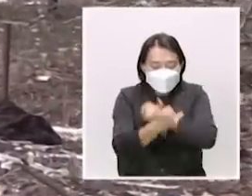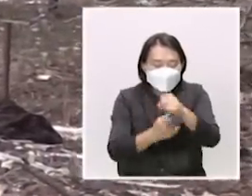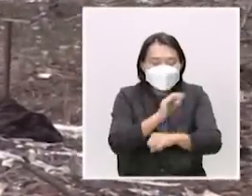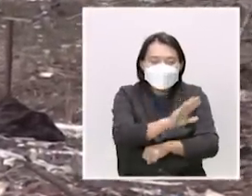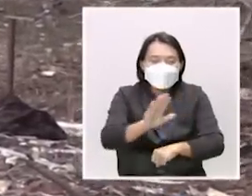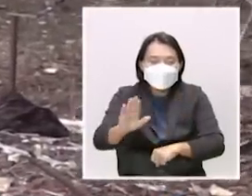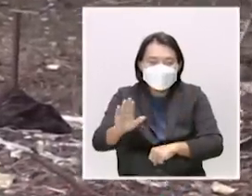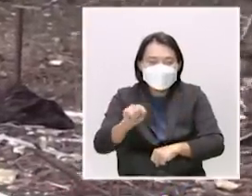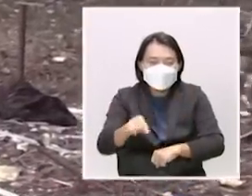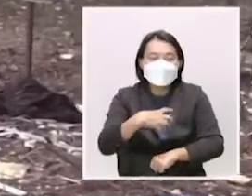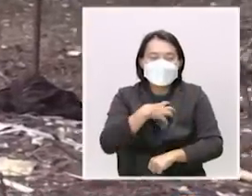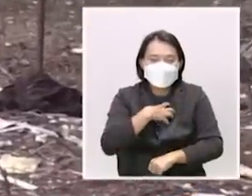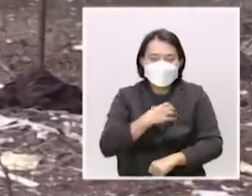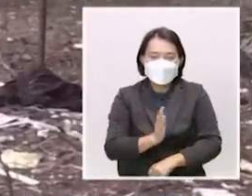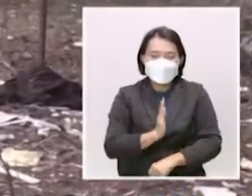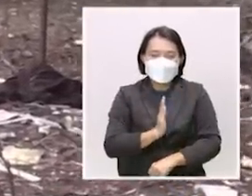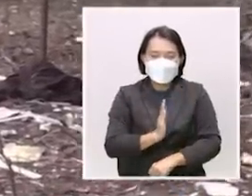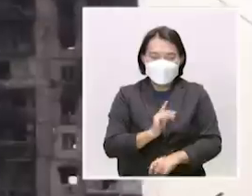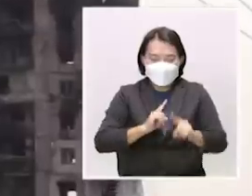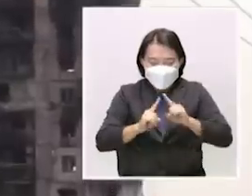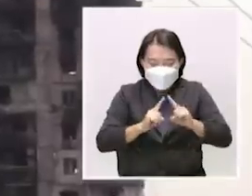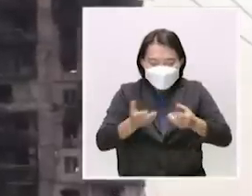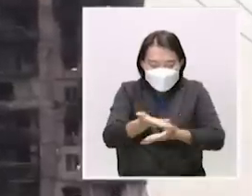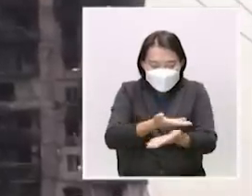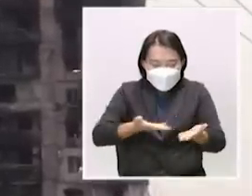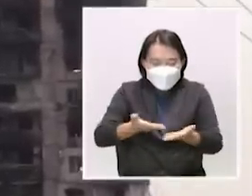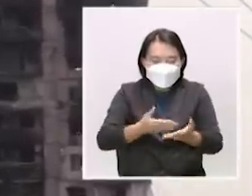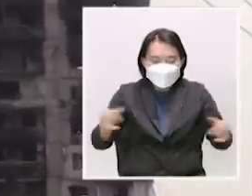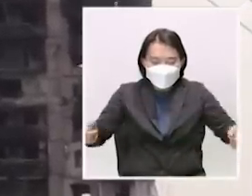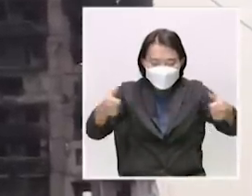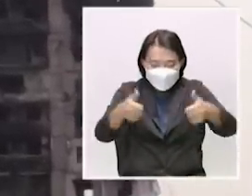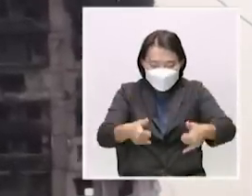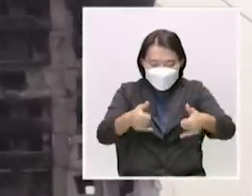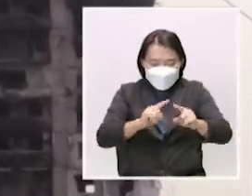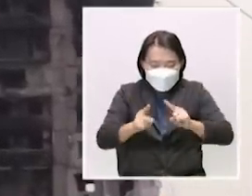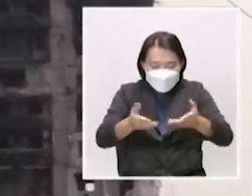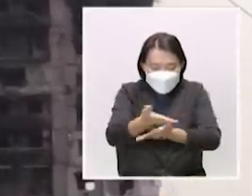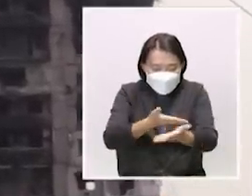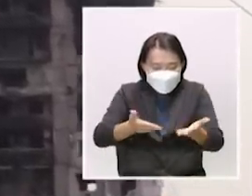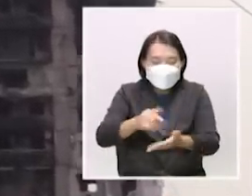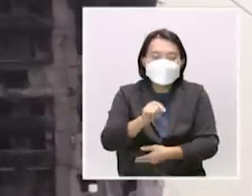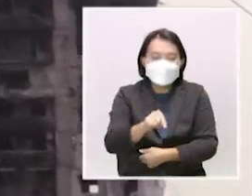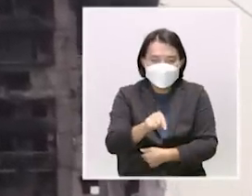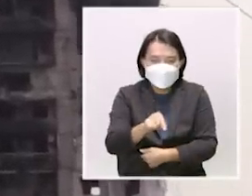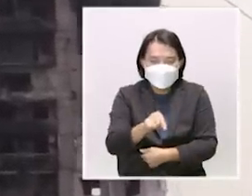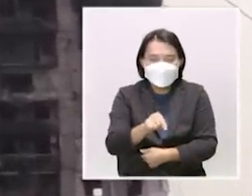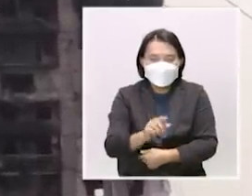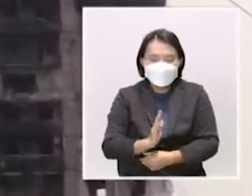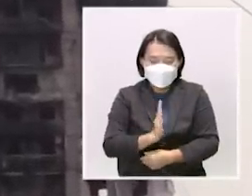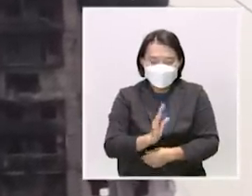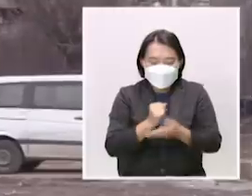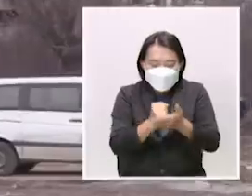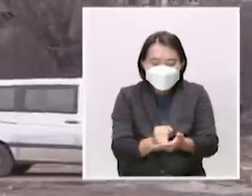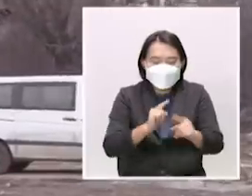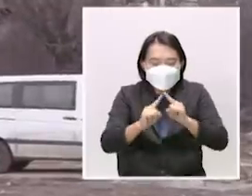chมเหมกับ ecological gainตัวกรในการช่วยใกลายเกลียร์ในการช่วยตั้ง